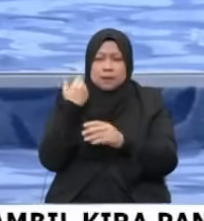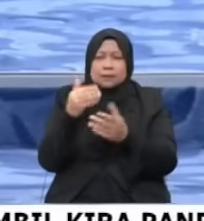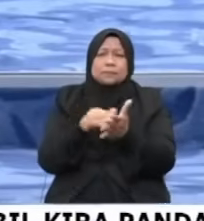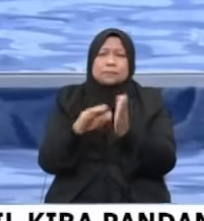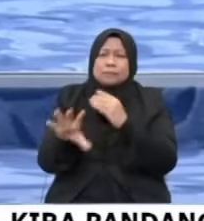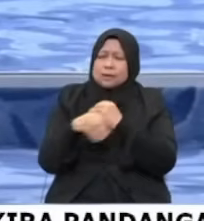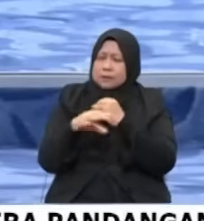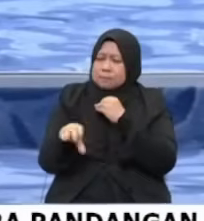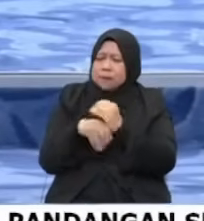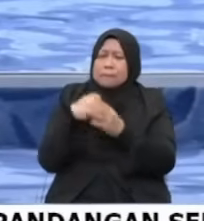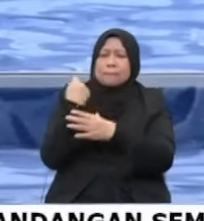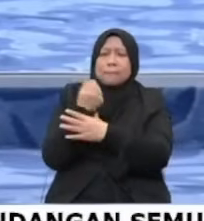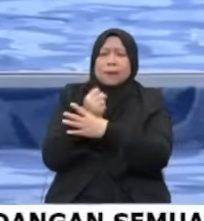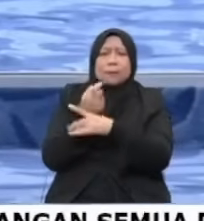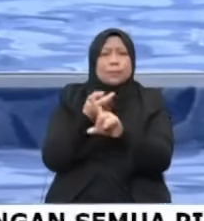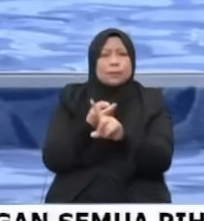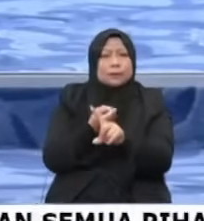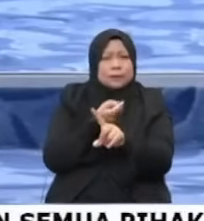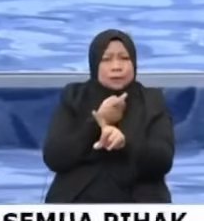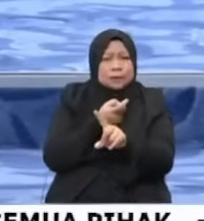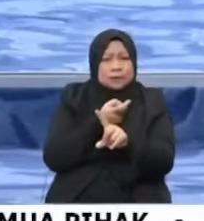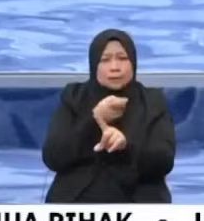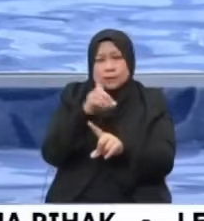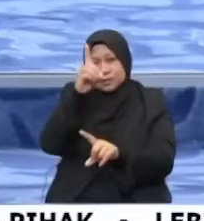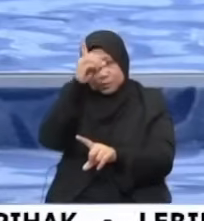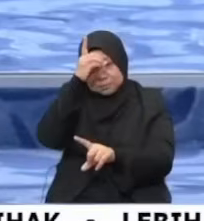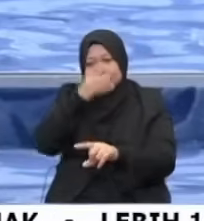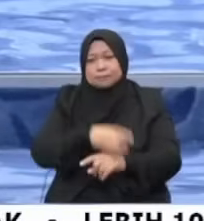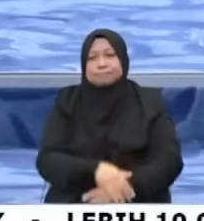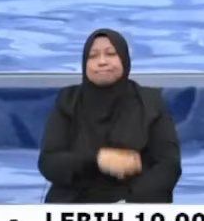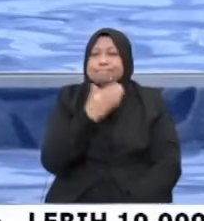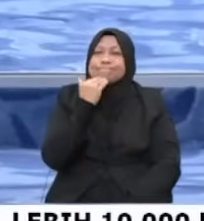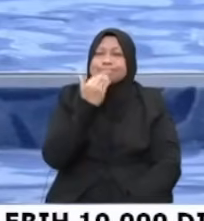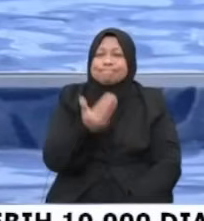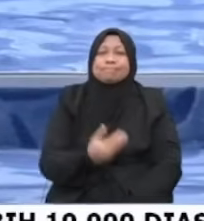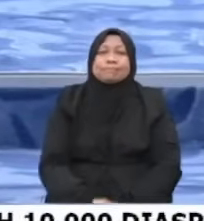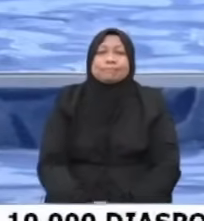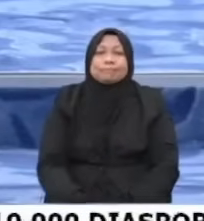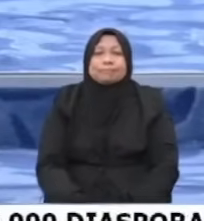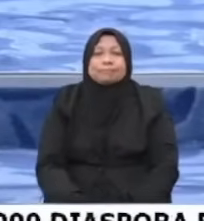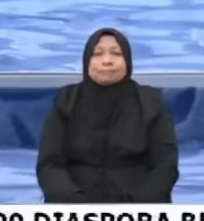pelaburan dari Germany terima